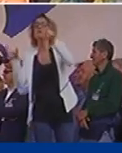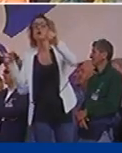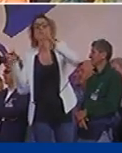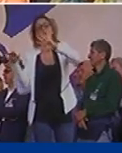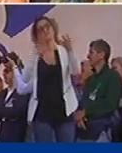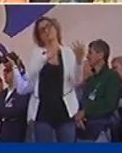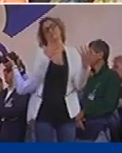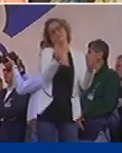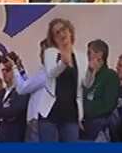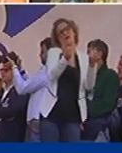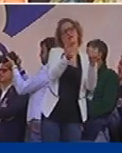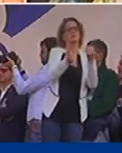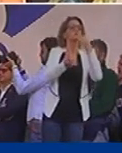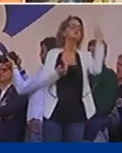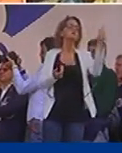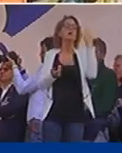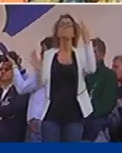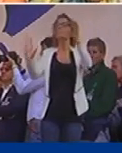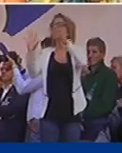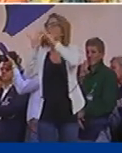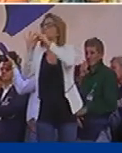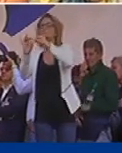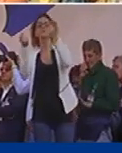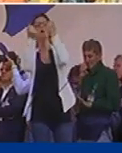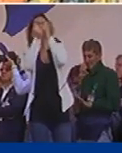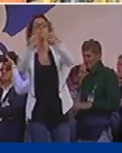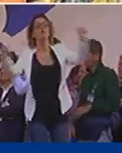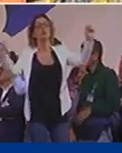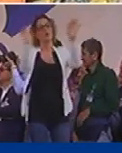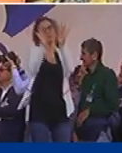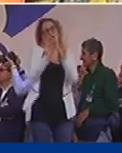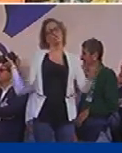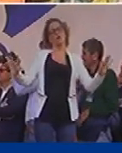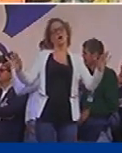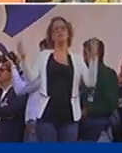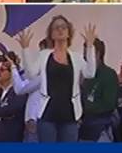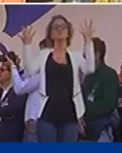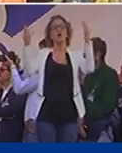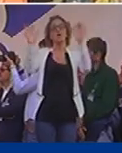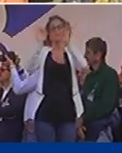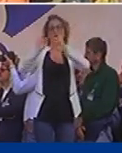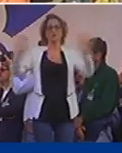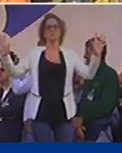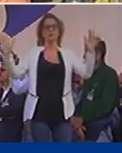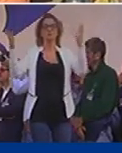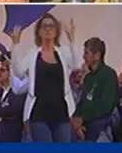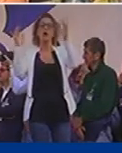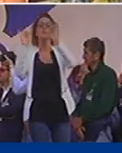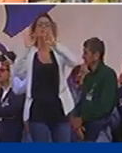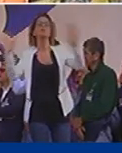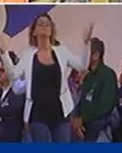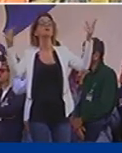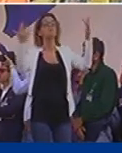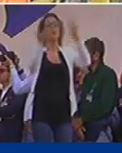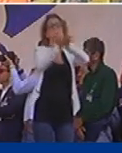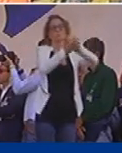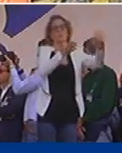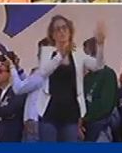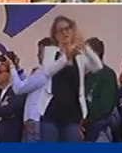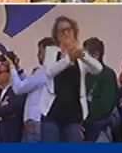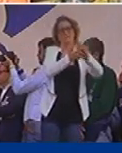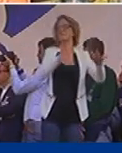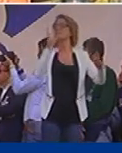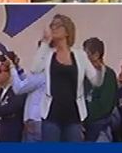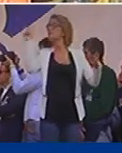sempre in maniera pacifica, democratica ed educata, mani libere, mani libere e mani pulite. Dalle